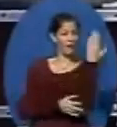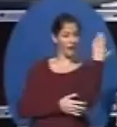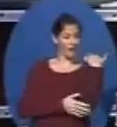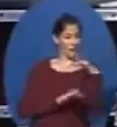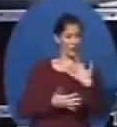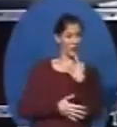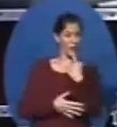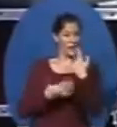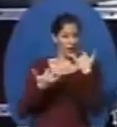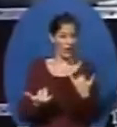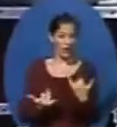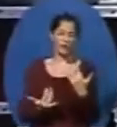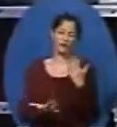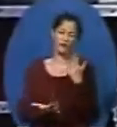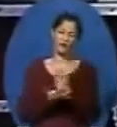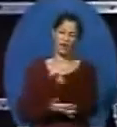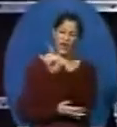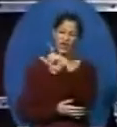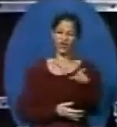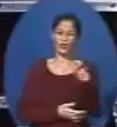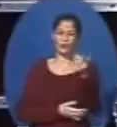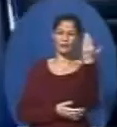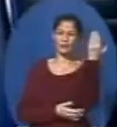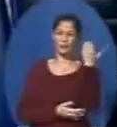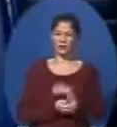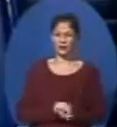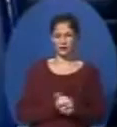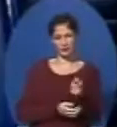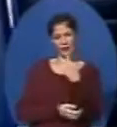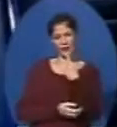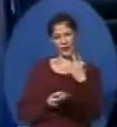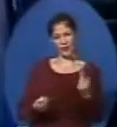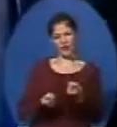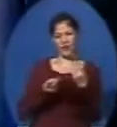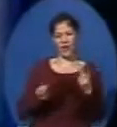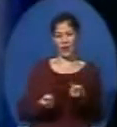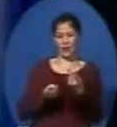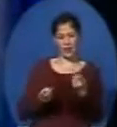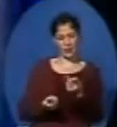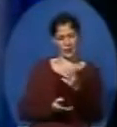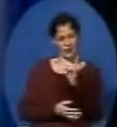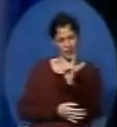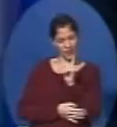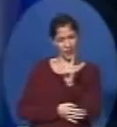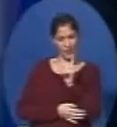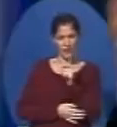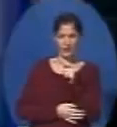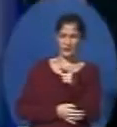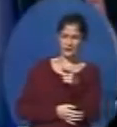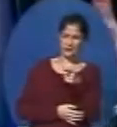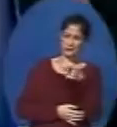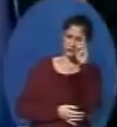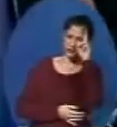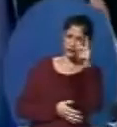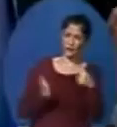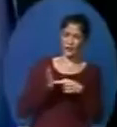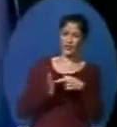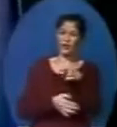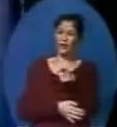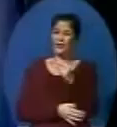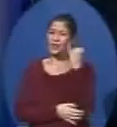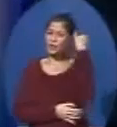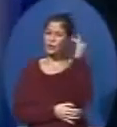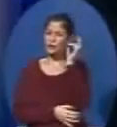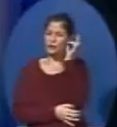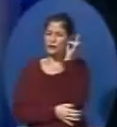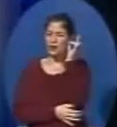היום, אולמרט היה מורשע גם באישום הזה. אתה עושה לעצמך חיים קלים, יובל. למה? משום ש... היא לא העידה בזמן, מה לעשות? אם היא